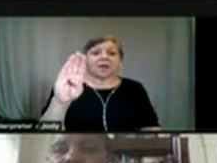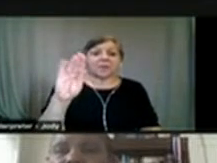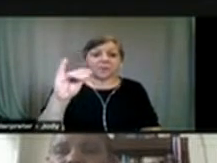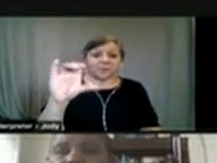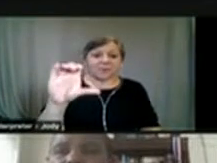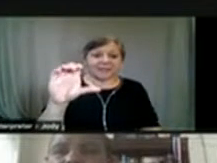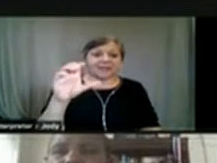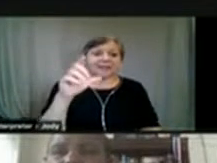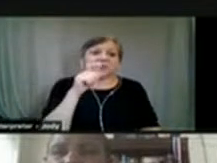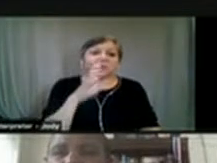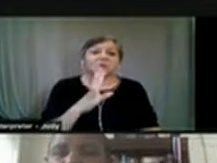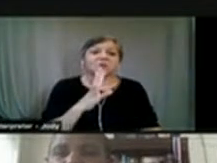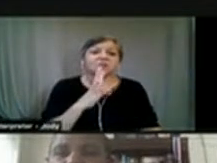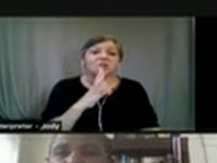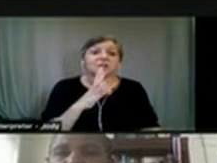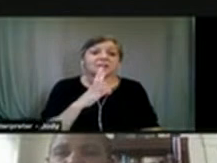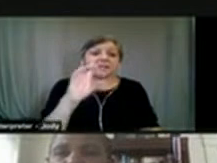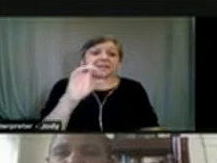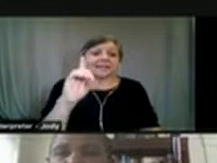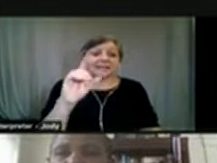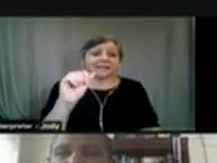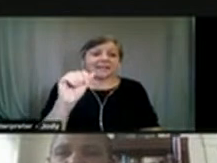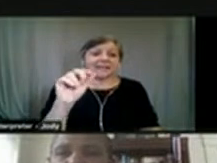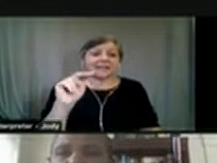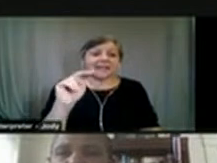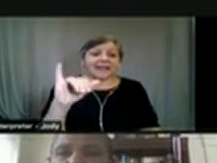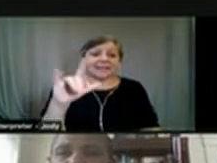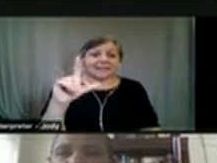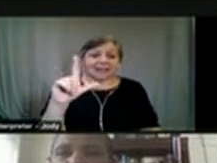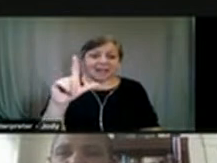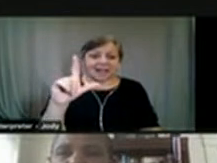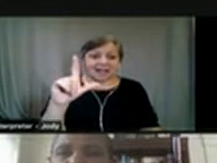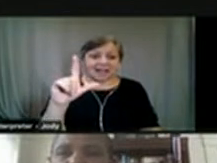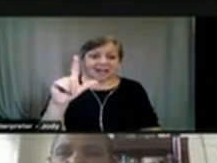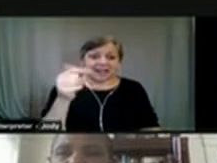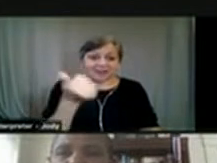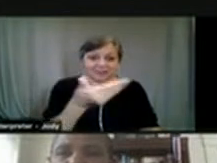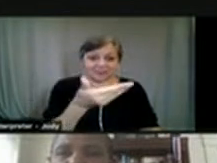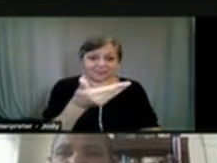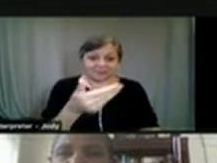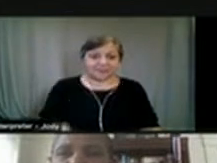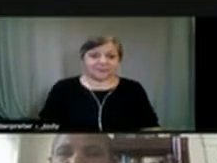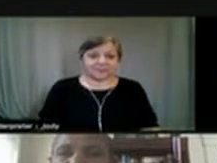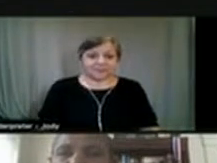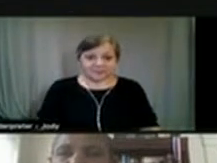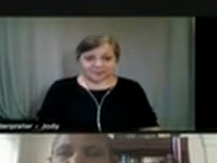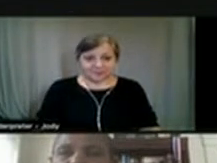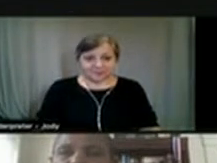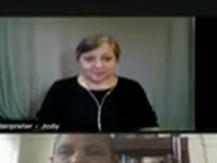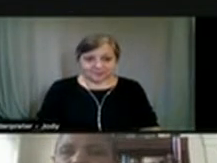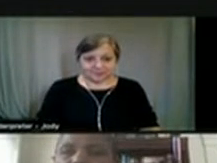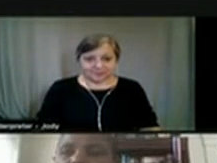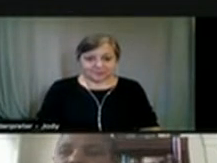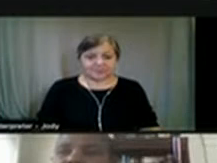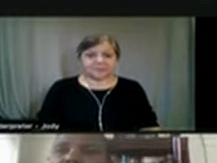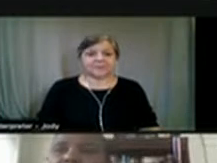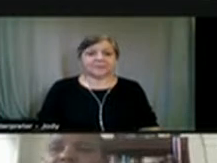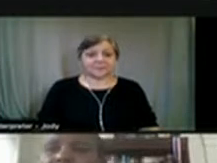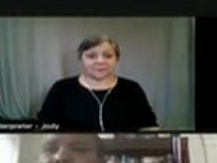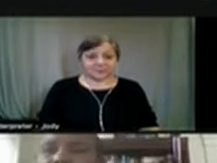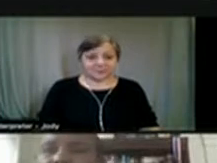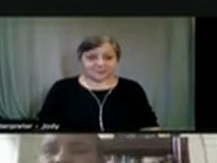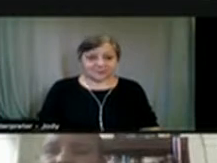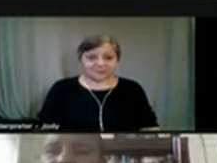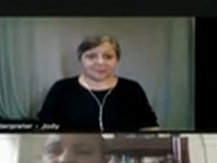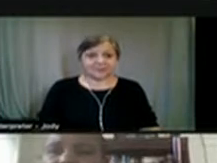وانا سأكون المترجم للغة العربية الليلة. إذا أردتم الاستماع للترجمة فيمكنكم الضغط على رمز الكرة الأرضية